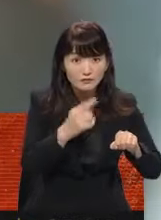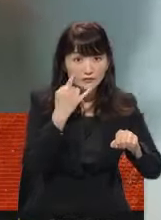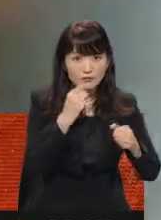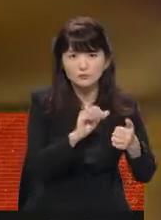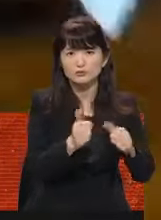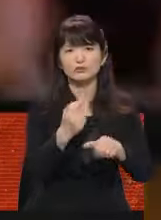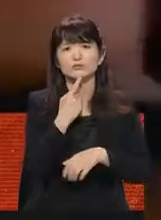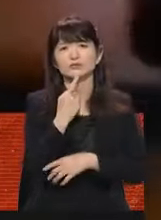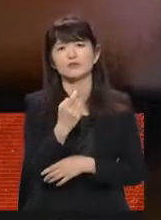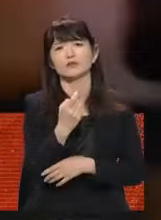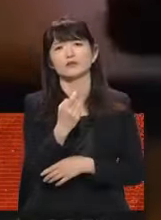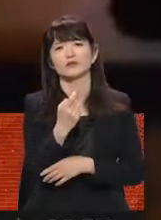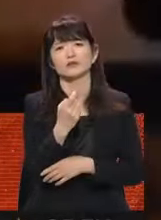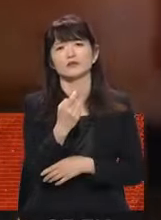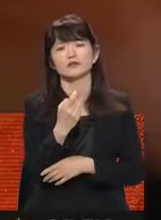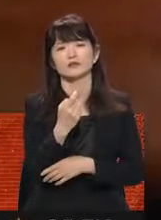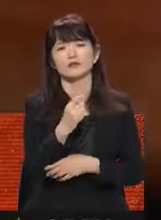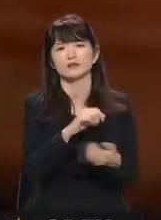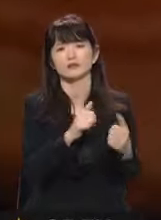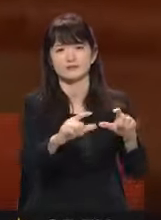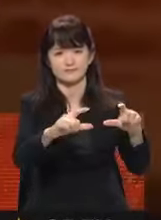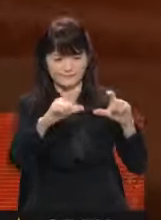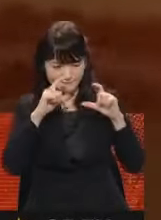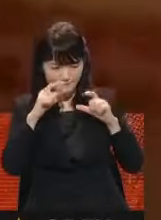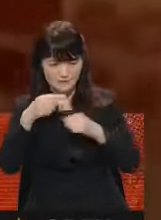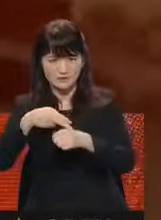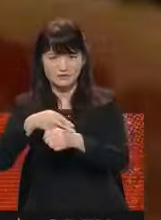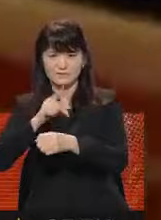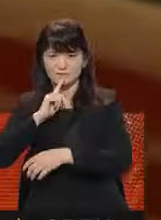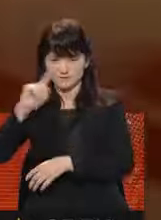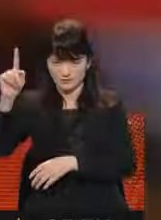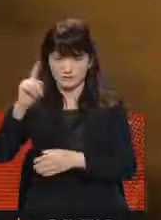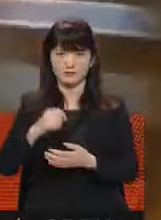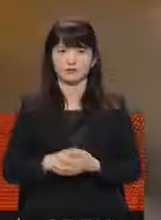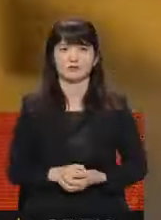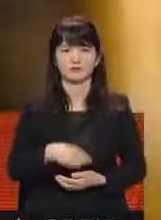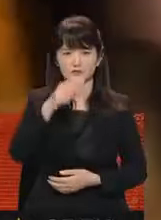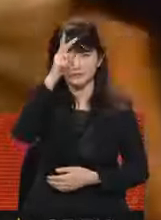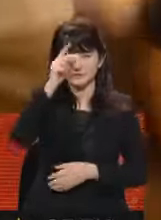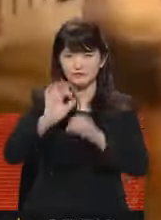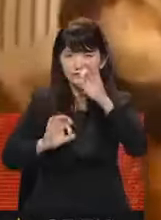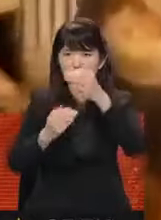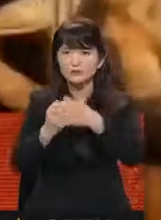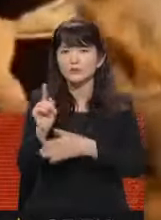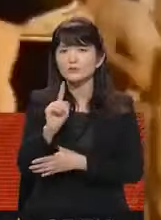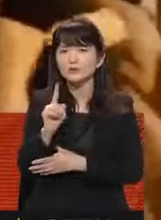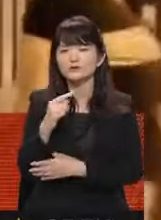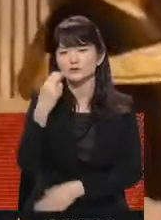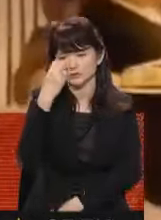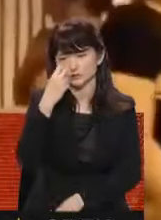뻔한 가족들. 사망 판정을 내린 의료진을 고소한 상황이고 고소해야죠. 경찰도 사건